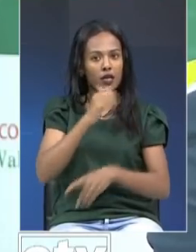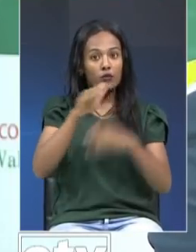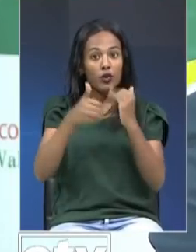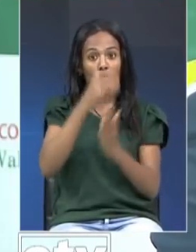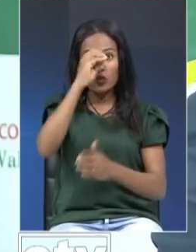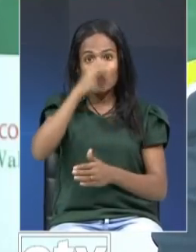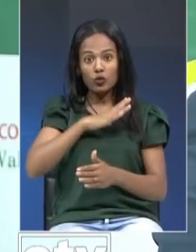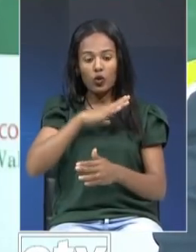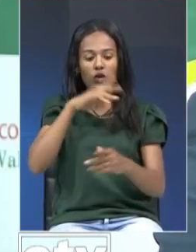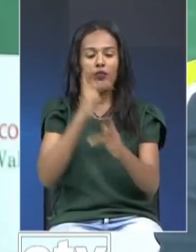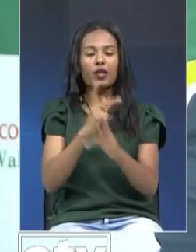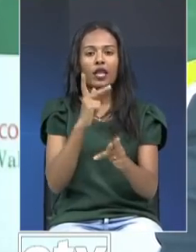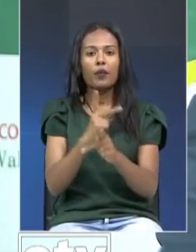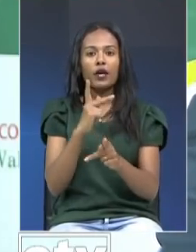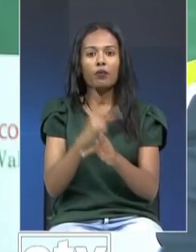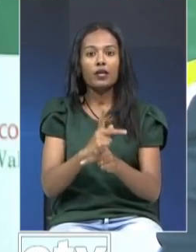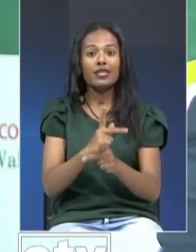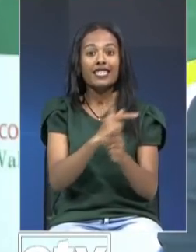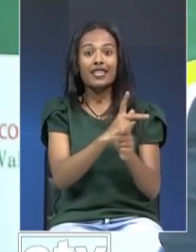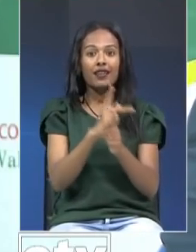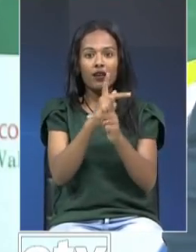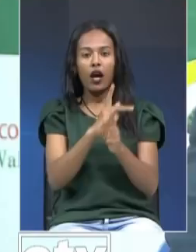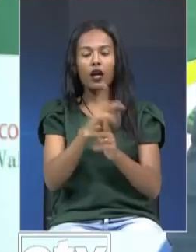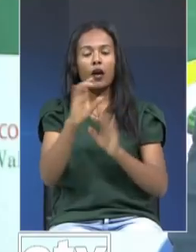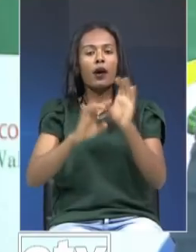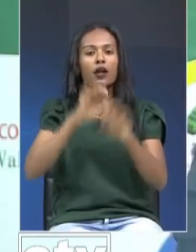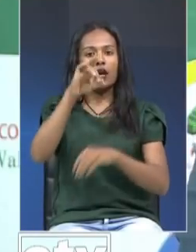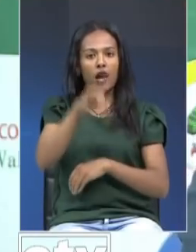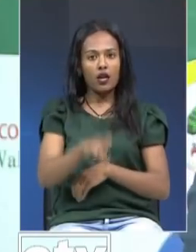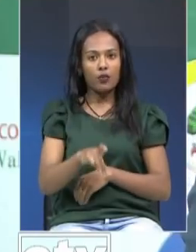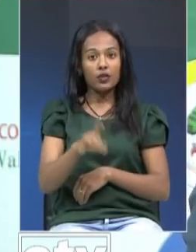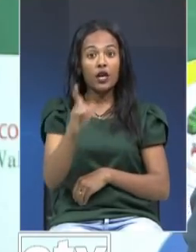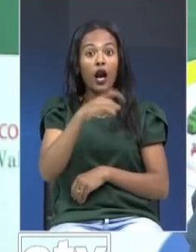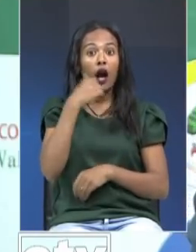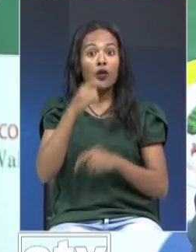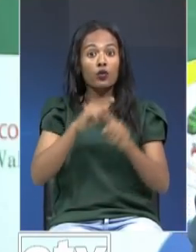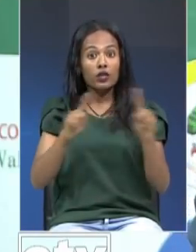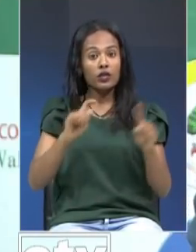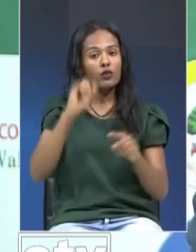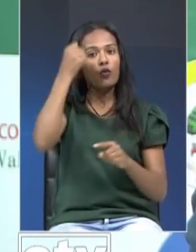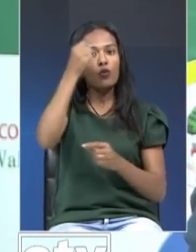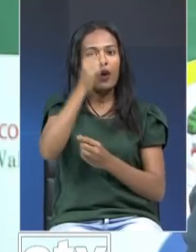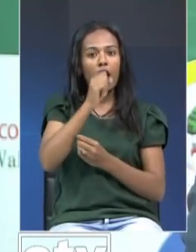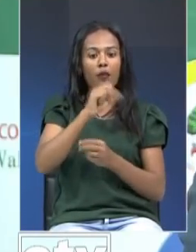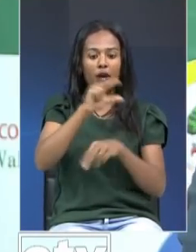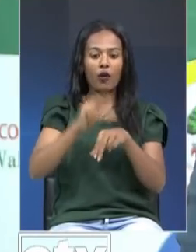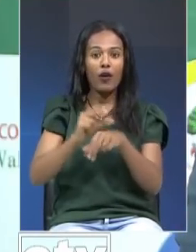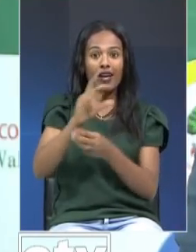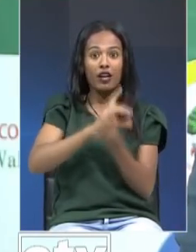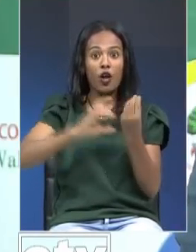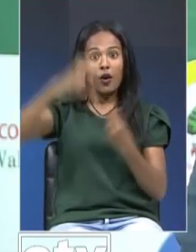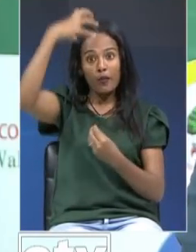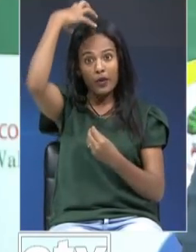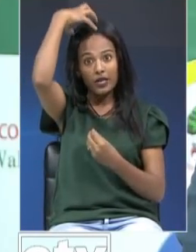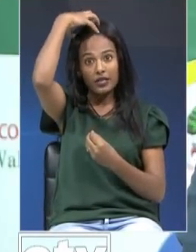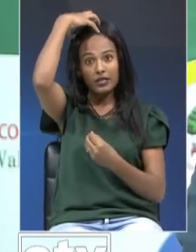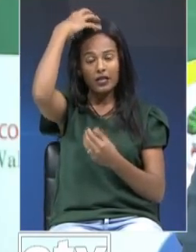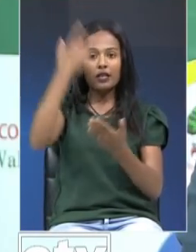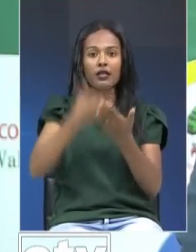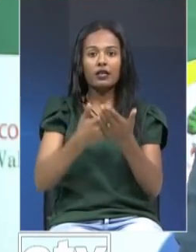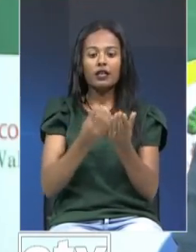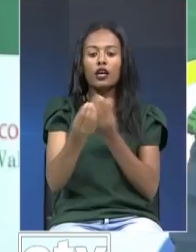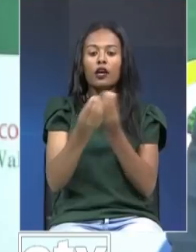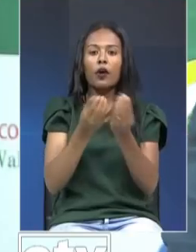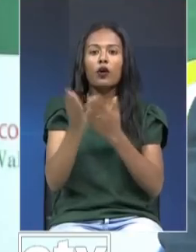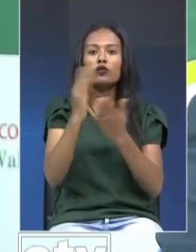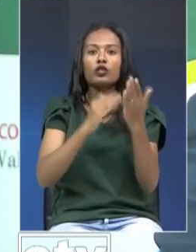ሰው የሚጠበቅበትን ጥንቃቄ ማድረግ አለበት። ካልሆነ ግን የኦሮሚያ ብሔራዊ ክልላዊ መንግስት በበኩሉ ለክ የገበያውን